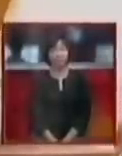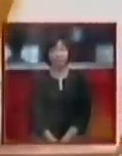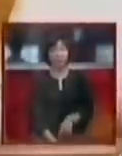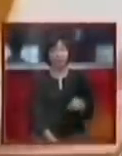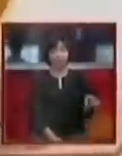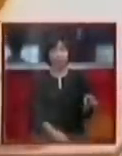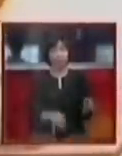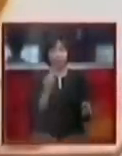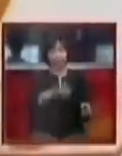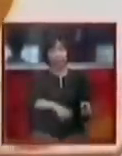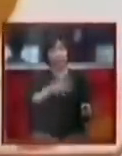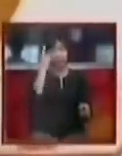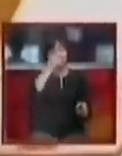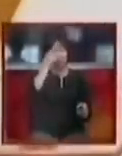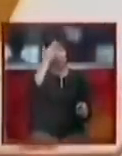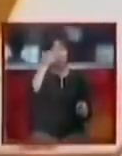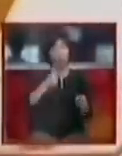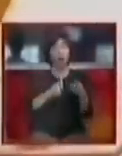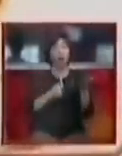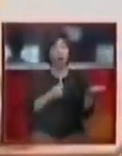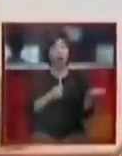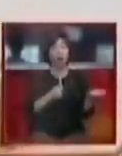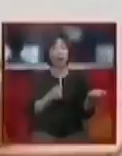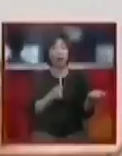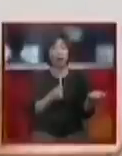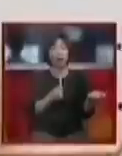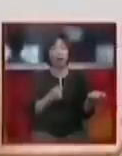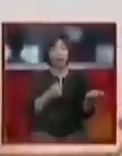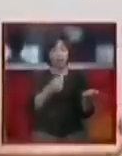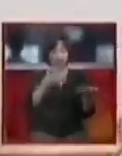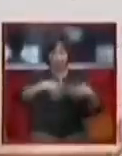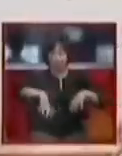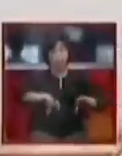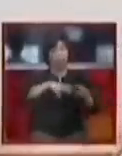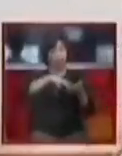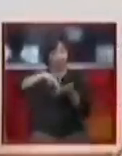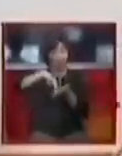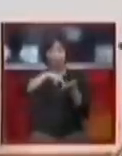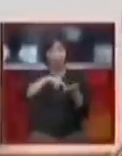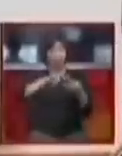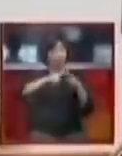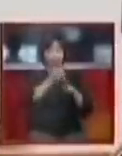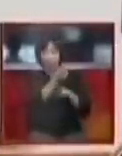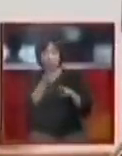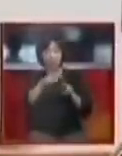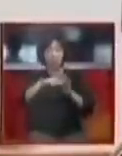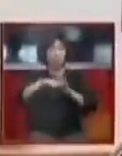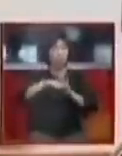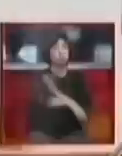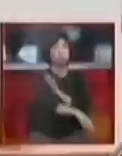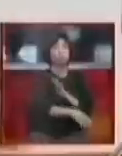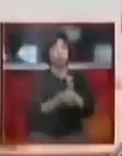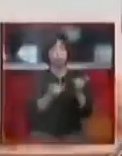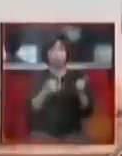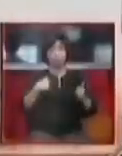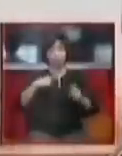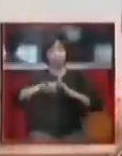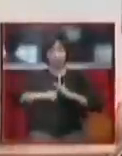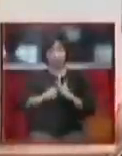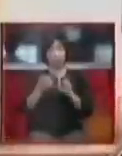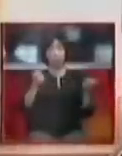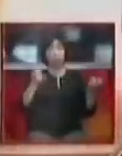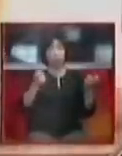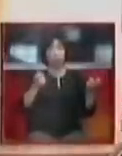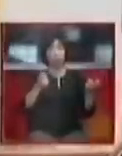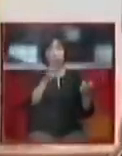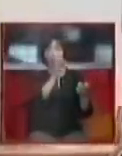ito po ang dahilan kung bakit pababa ng pababa ang unemployment rate sa bansa. Nang dumating tayo, 8% ang unemployment